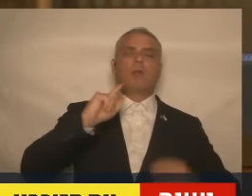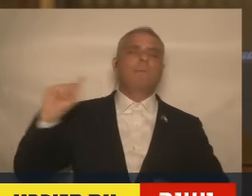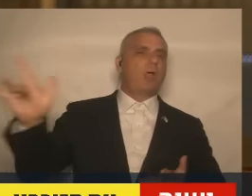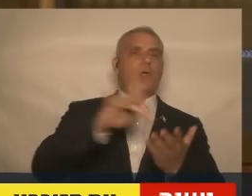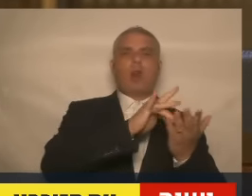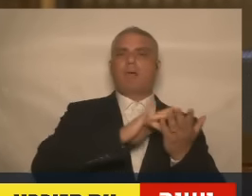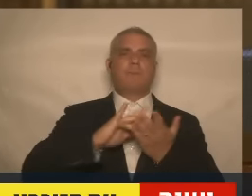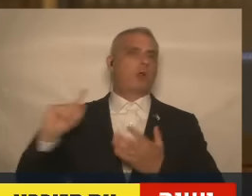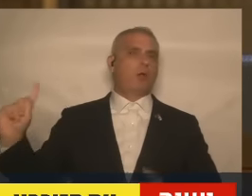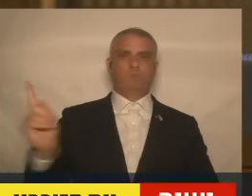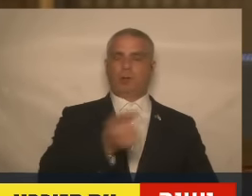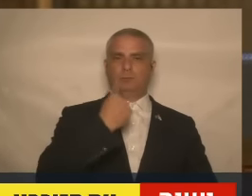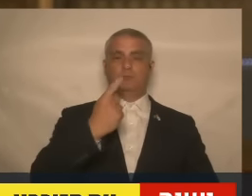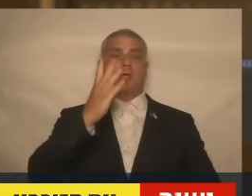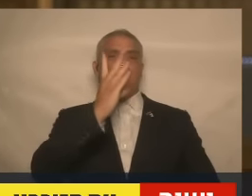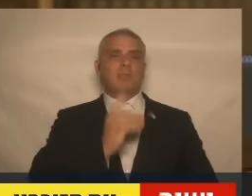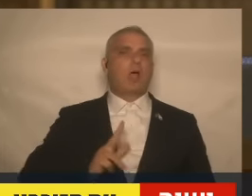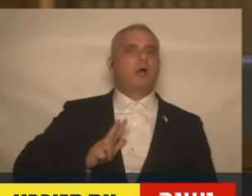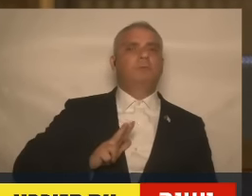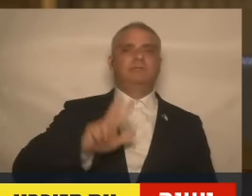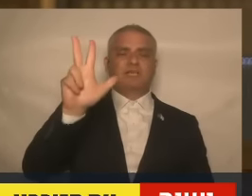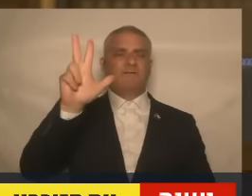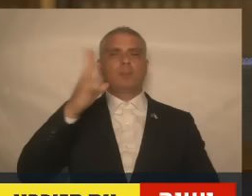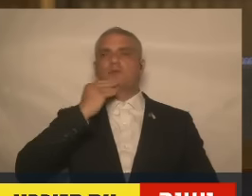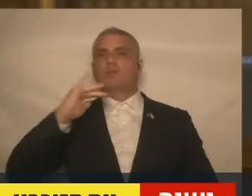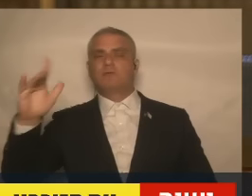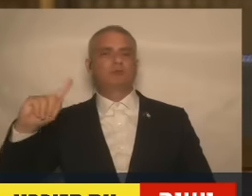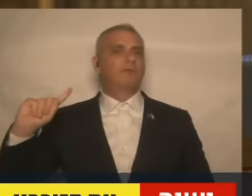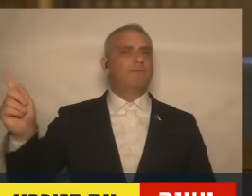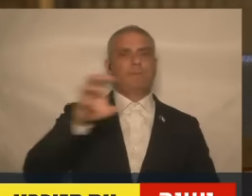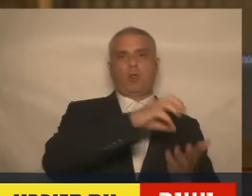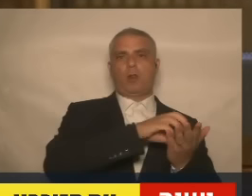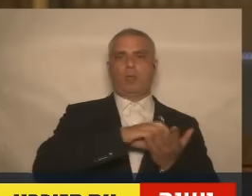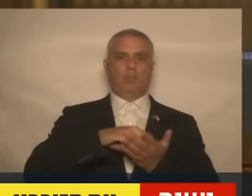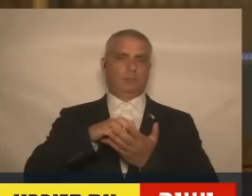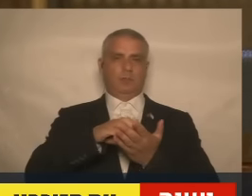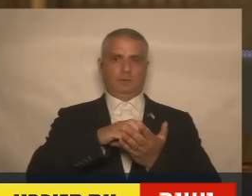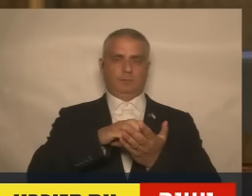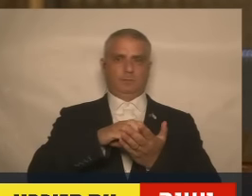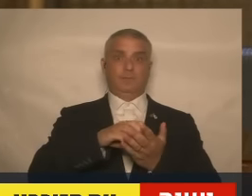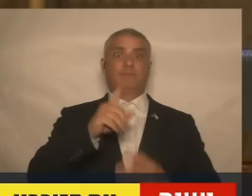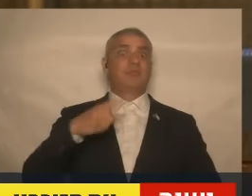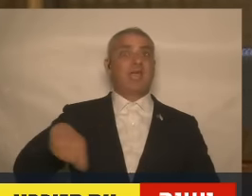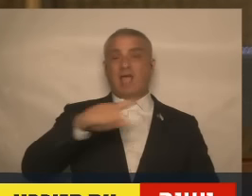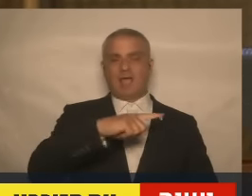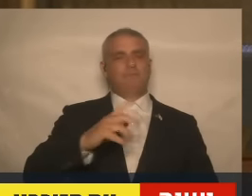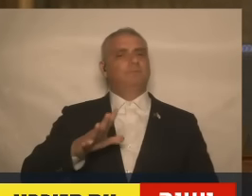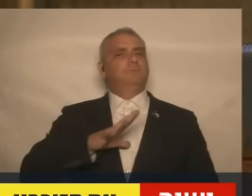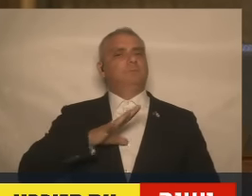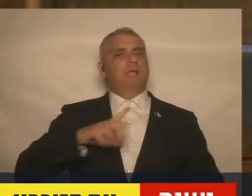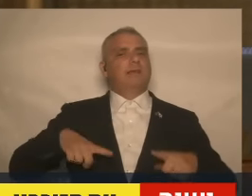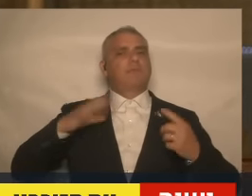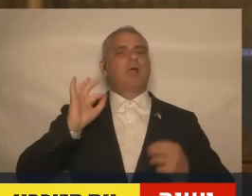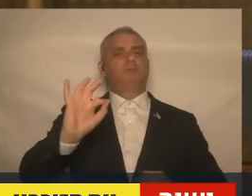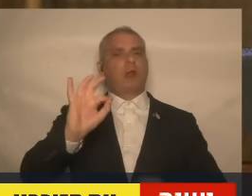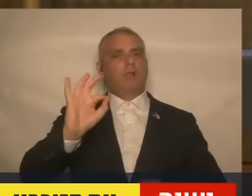ובכל החזיתות, בדרום, בצפון, באיו"ש ובכל אתר ואתר. הם שמסכנים את